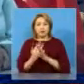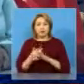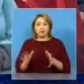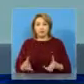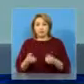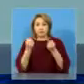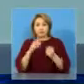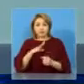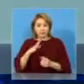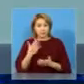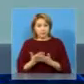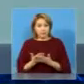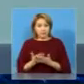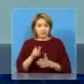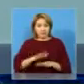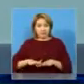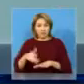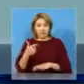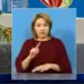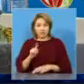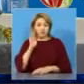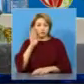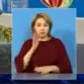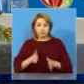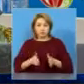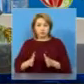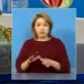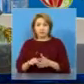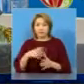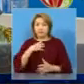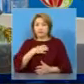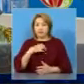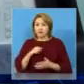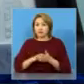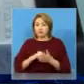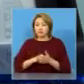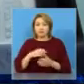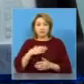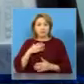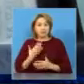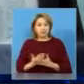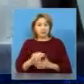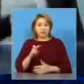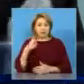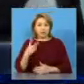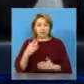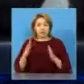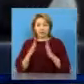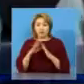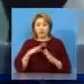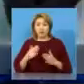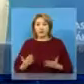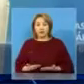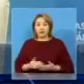көтере келгендер де болды. Негізінен халықты газ, ауызсу, жол сияқты маңызды мәселелер мазалайды. Мәселен, Рауан 2 тұрғын үй алабының